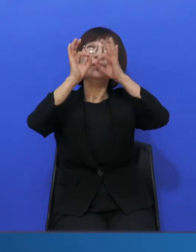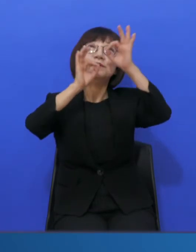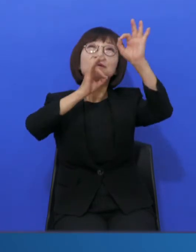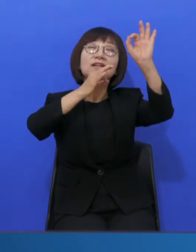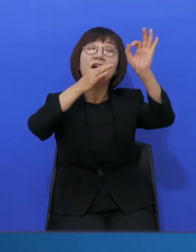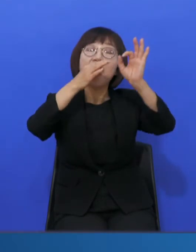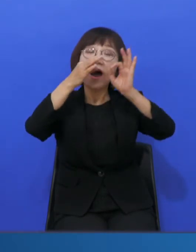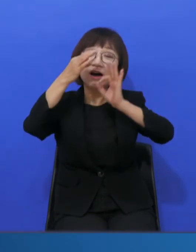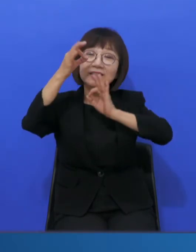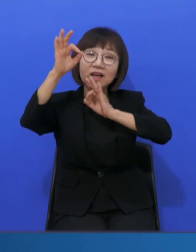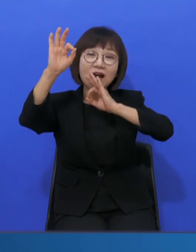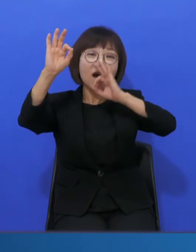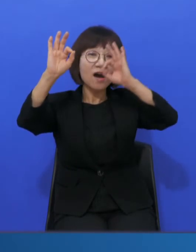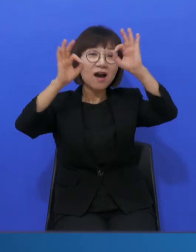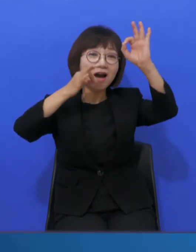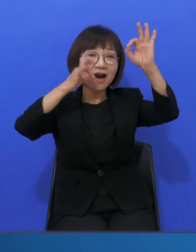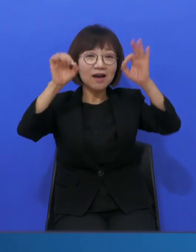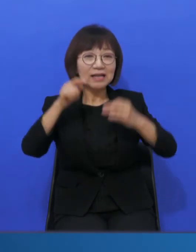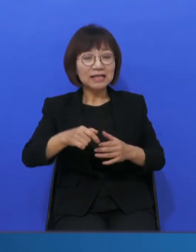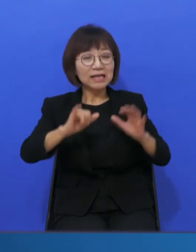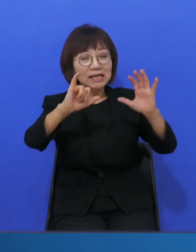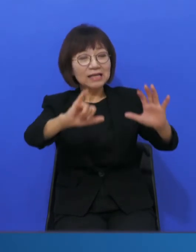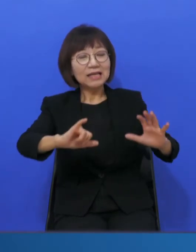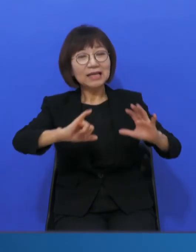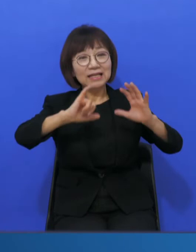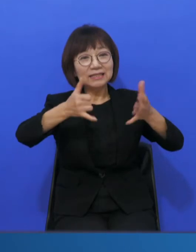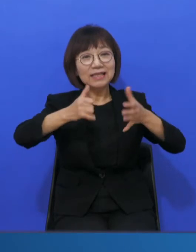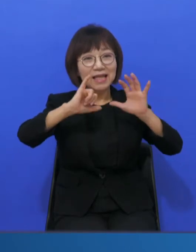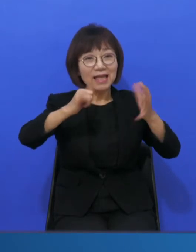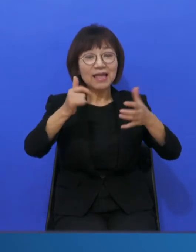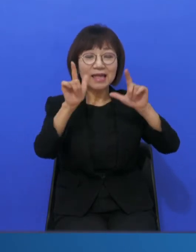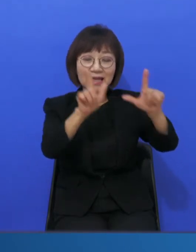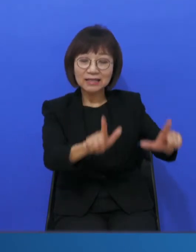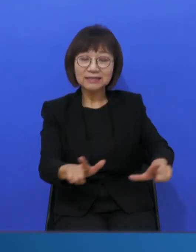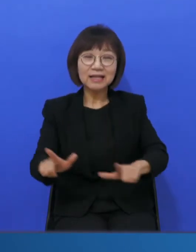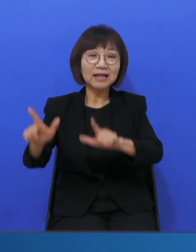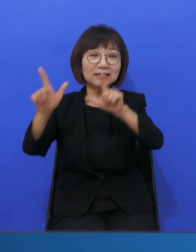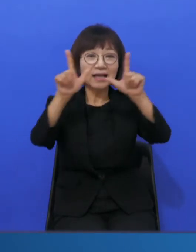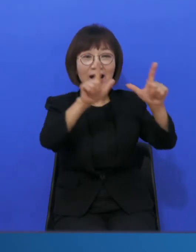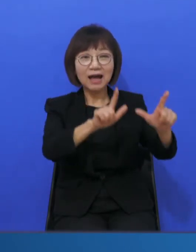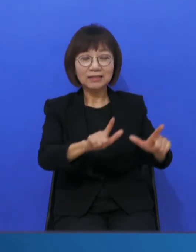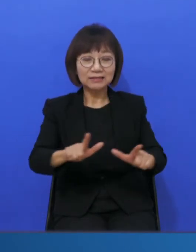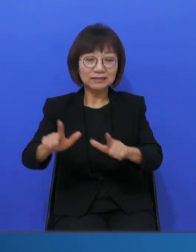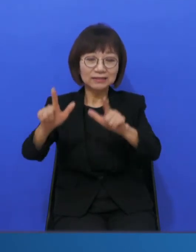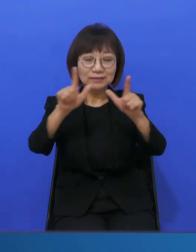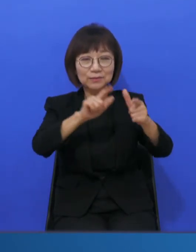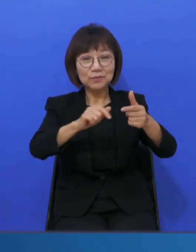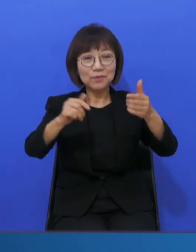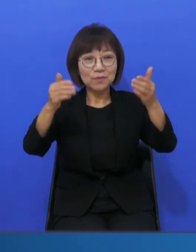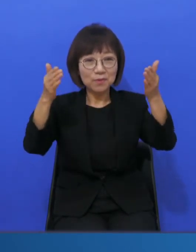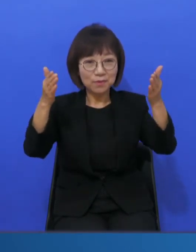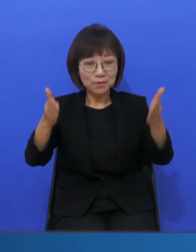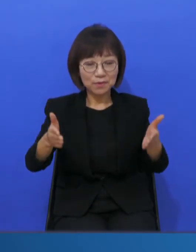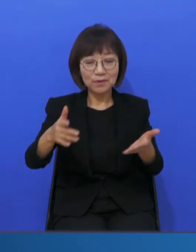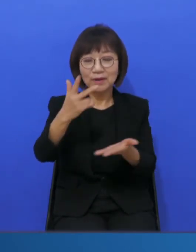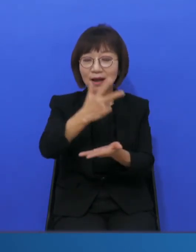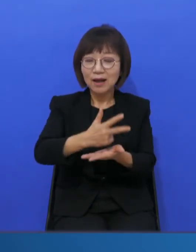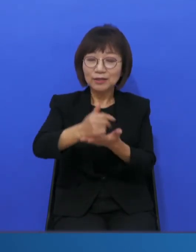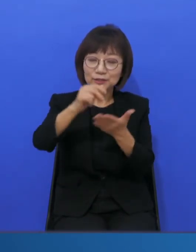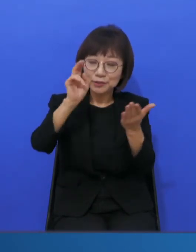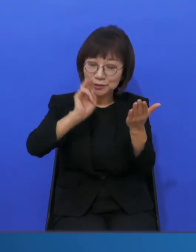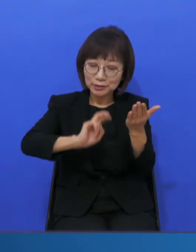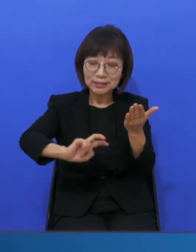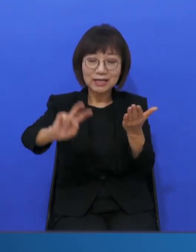멜로디 불러서 이 세상 사는